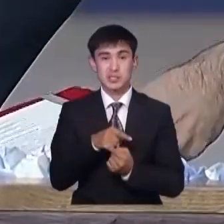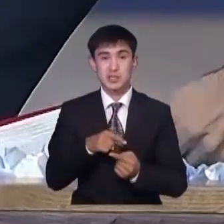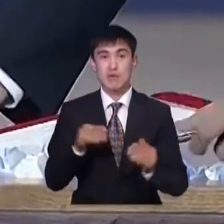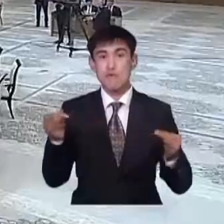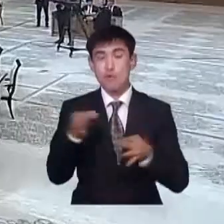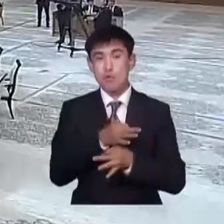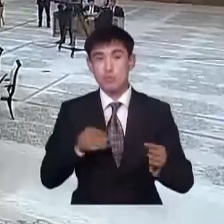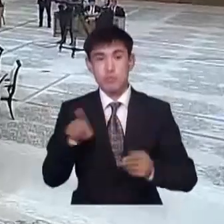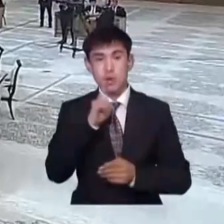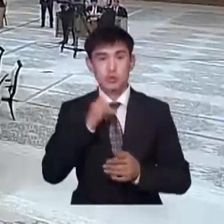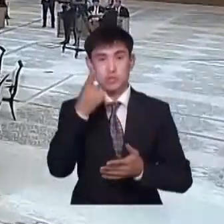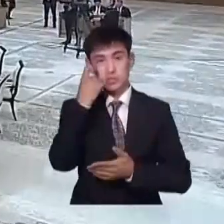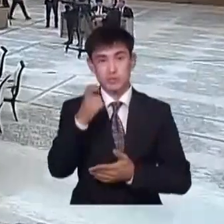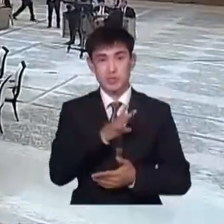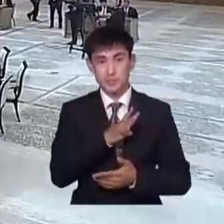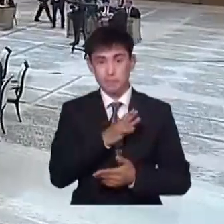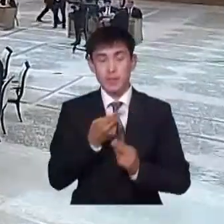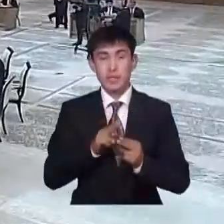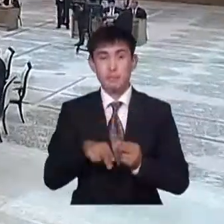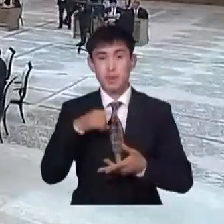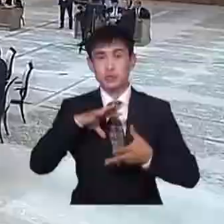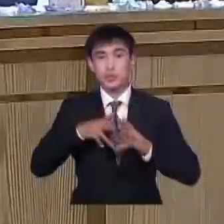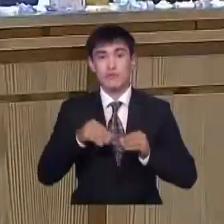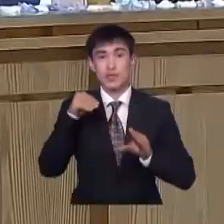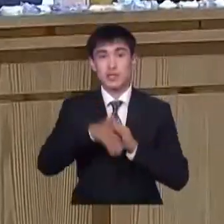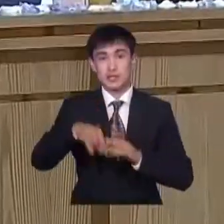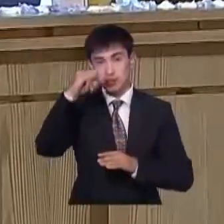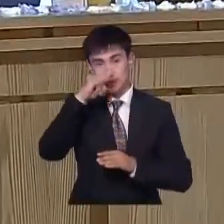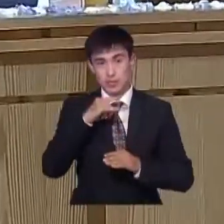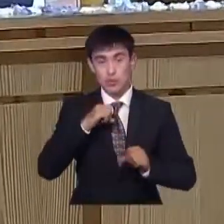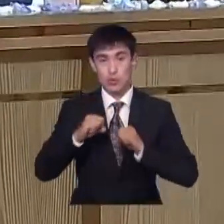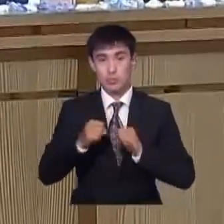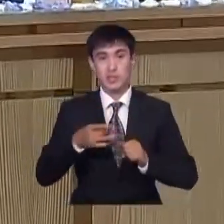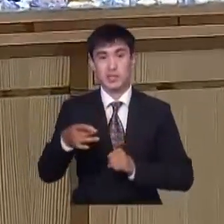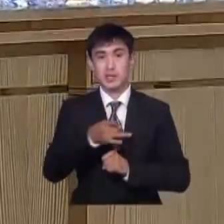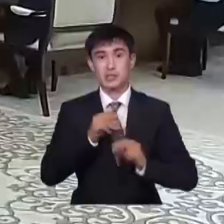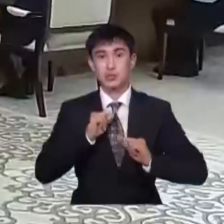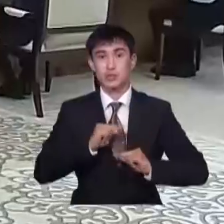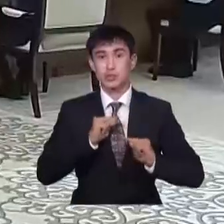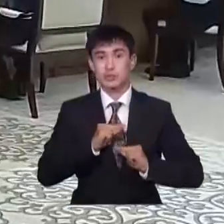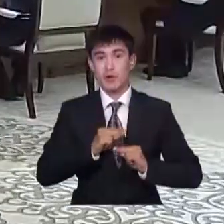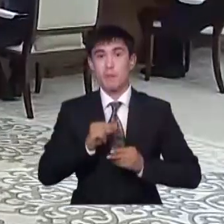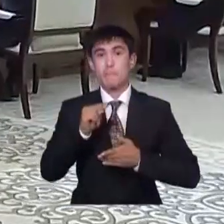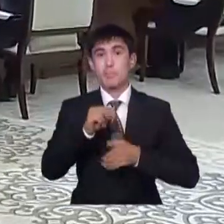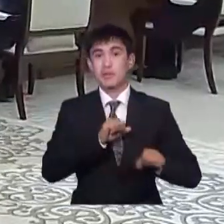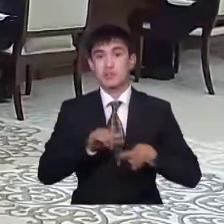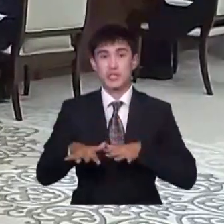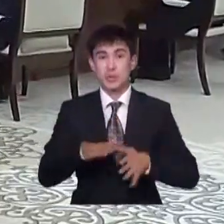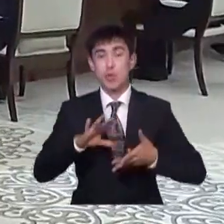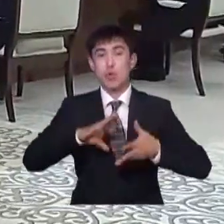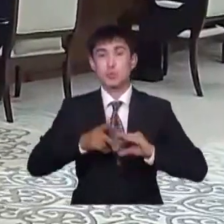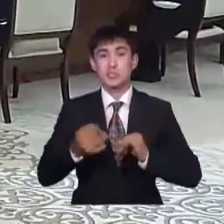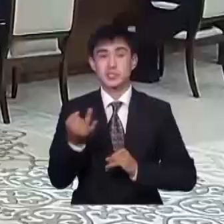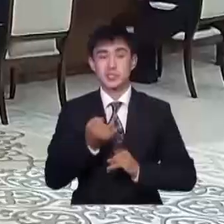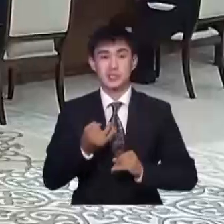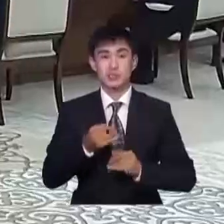включая форумы и молодежные советы. Это подчеркивает вклад Казахстана в укрепление регионального сотрудничества и продвижение